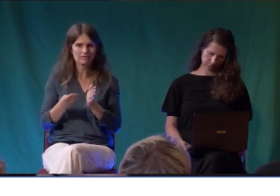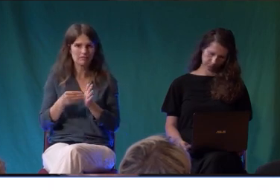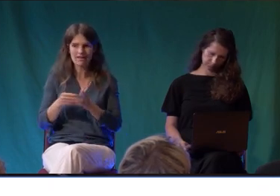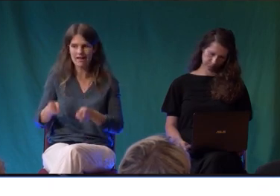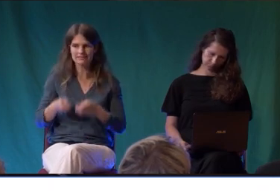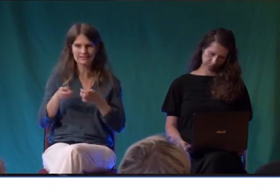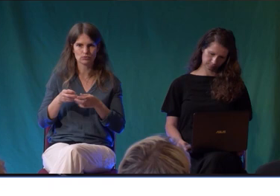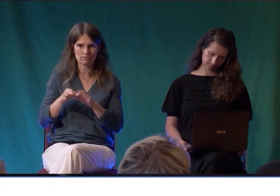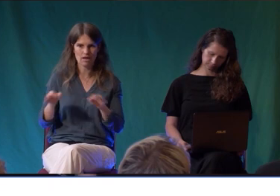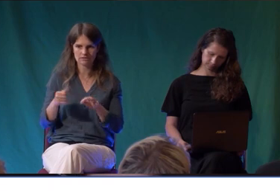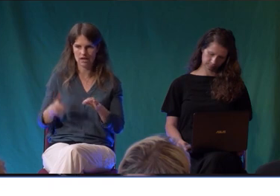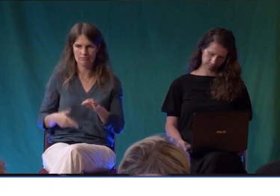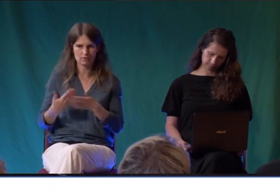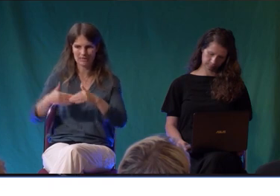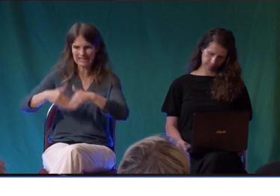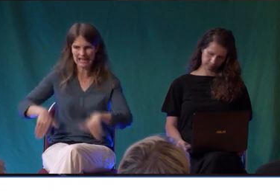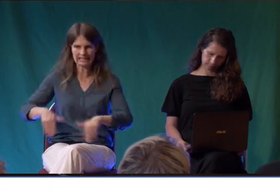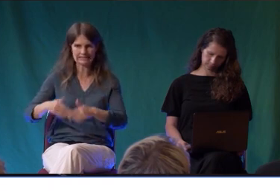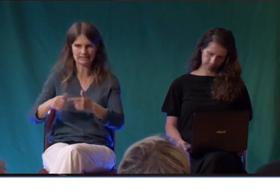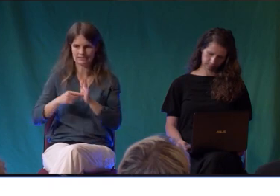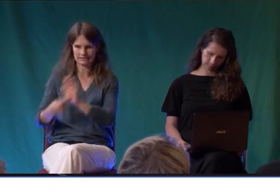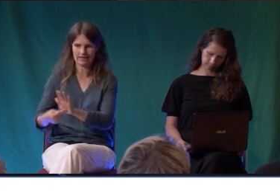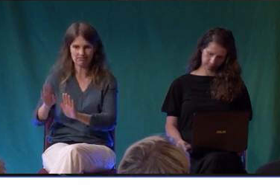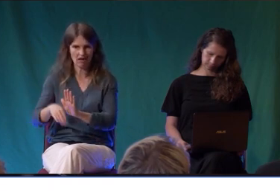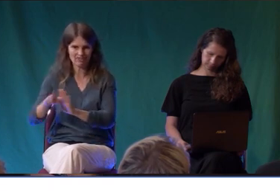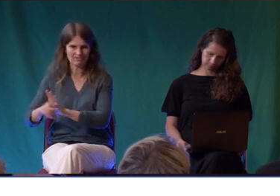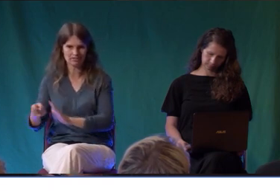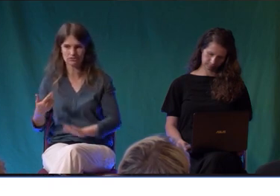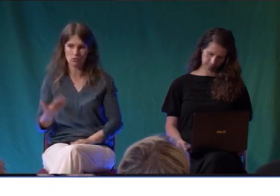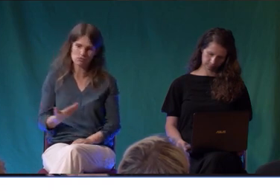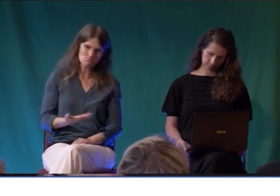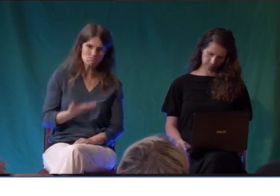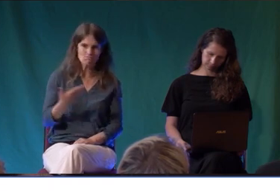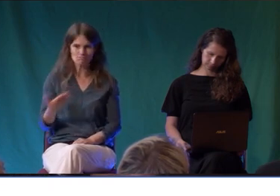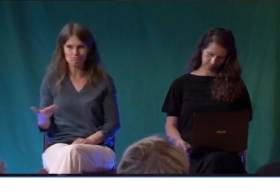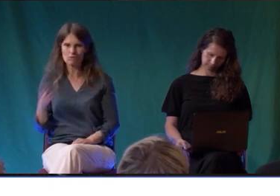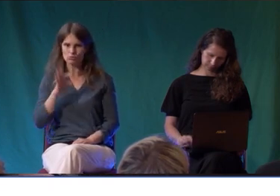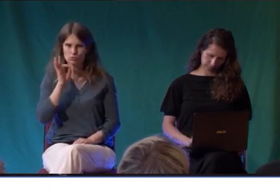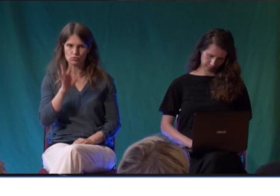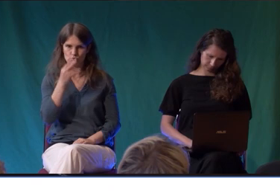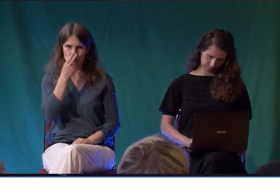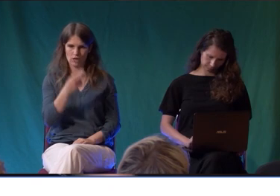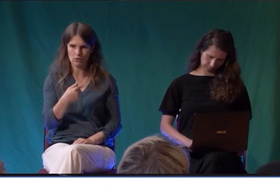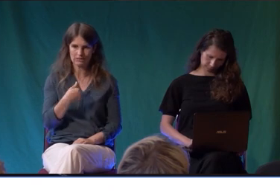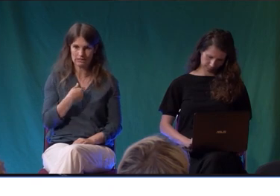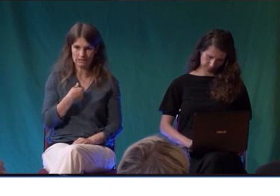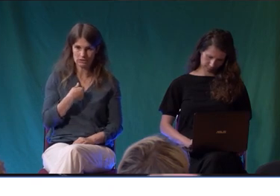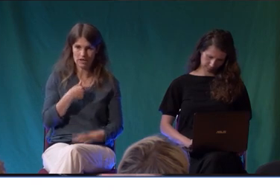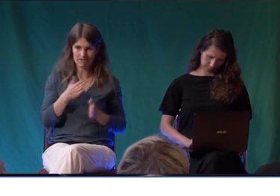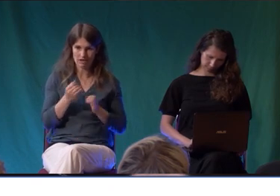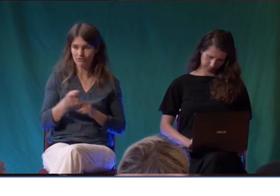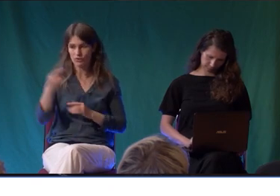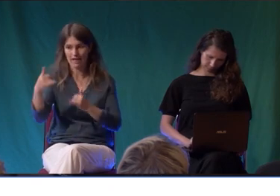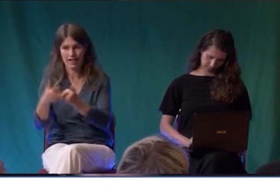Setzen von Grenzen das darfst du das darfst du nicht so das ist wieder was wo ich denke da muss man immer gut nachdenken wo